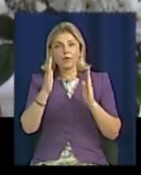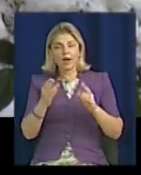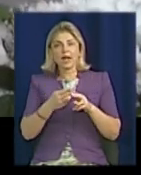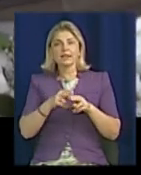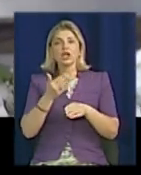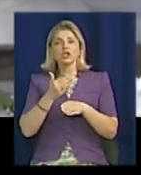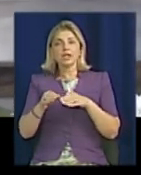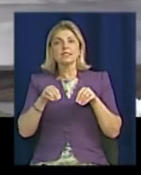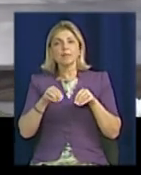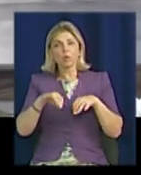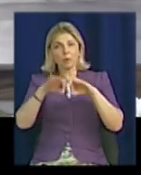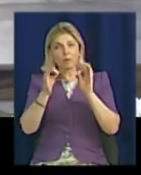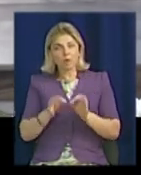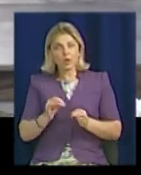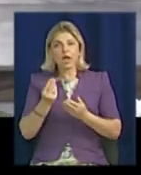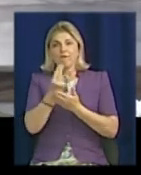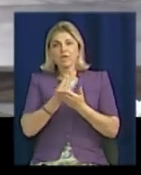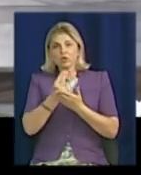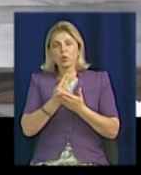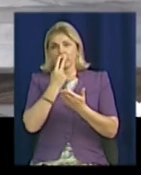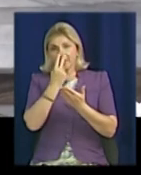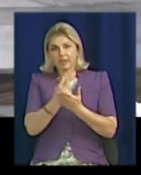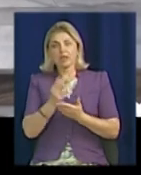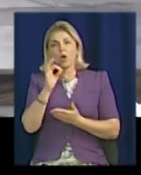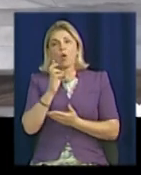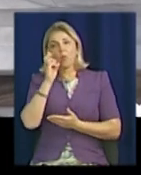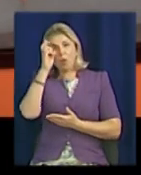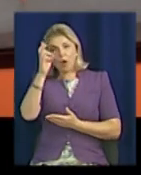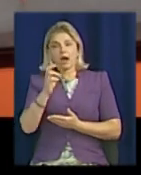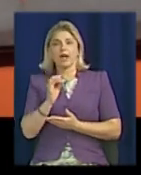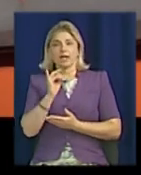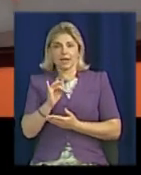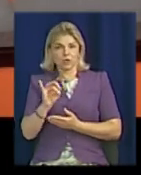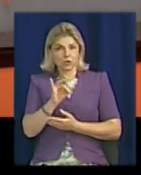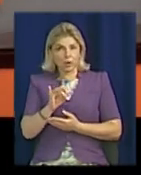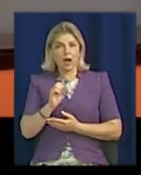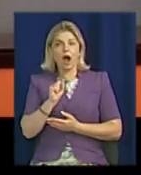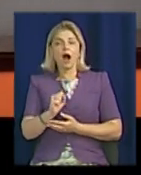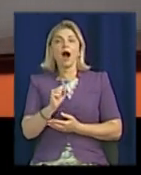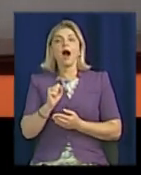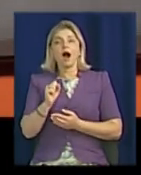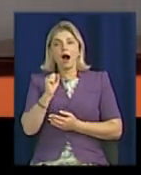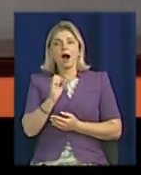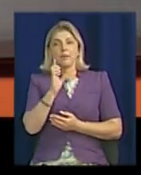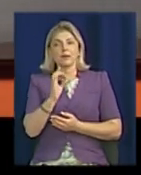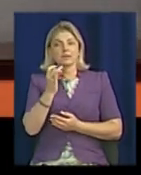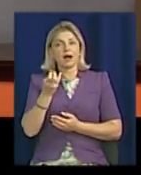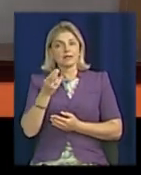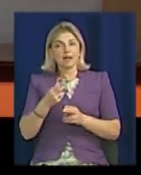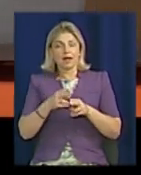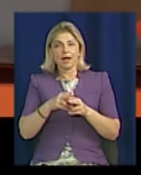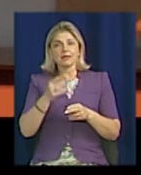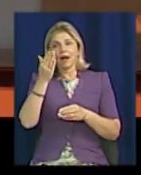земного мистецтва, візуалізація уявлення людини про Бога, біблійну історію. А абстракції – це дар спілкування різними